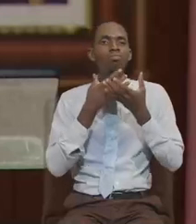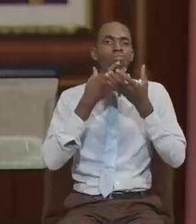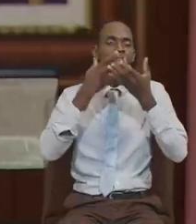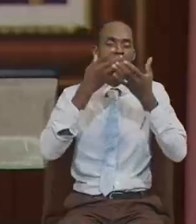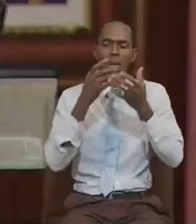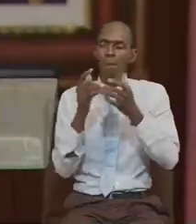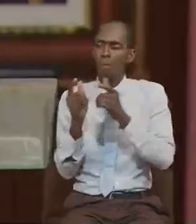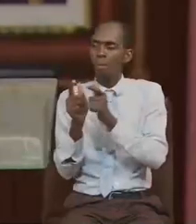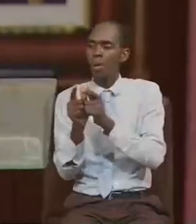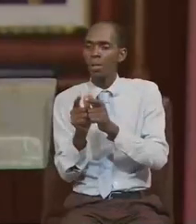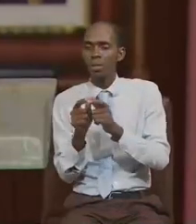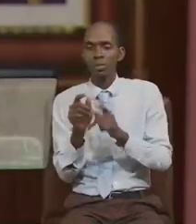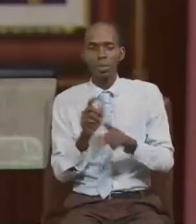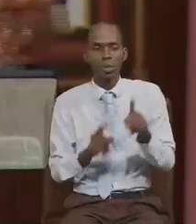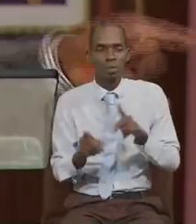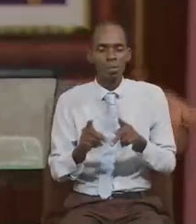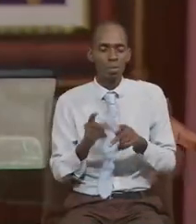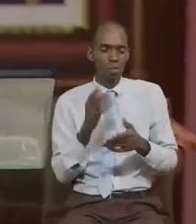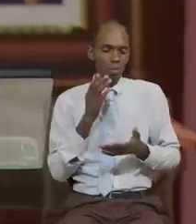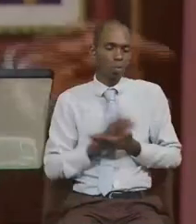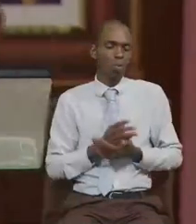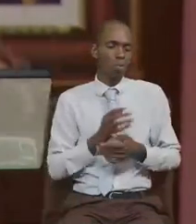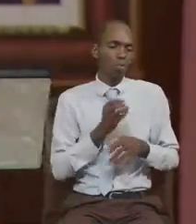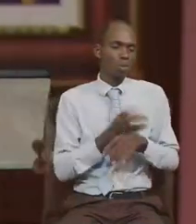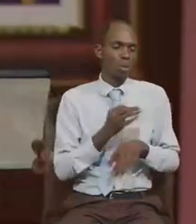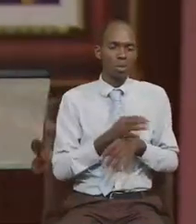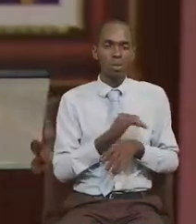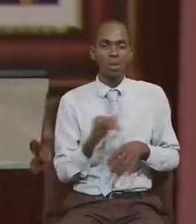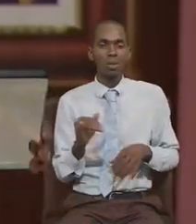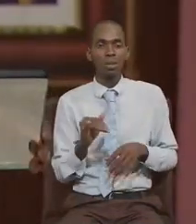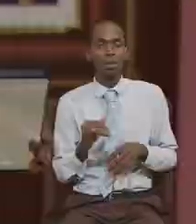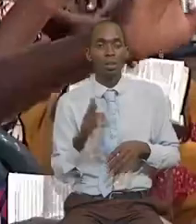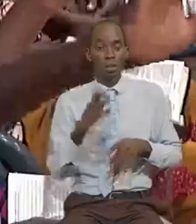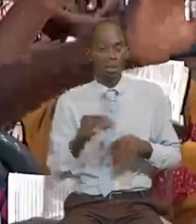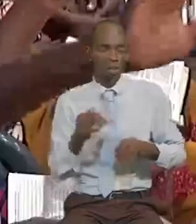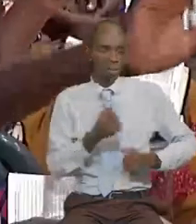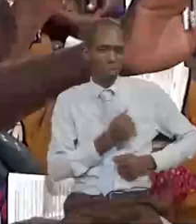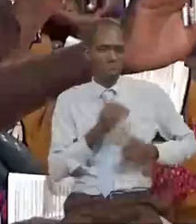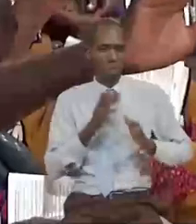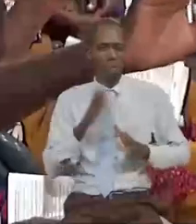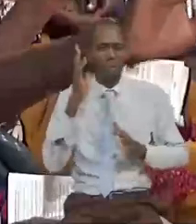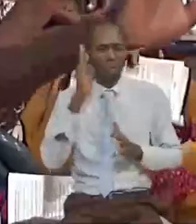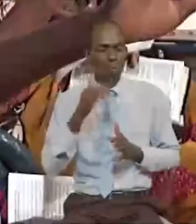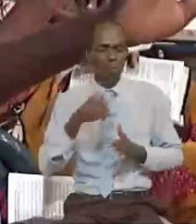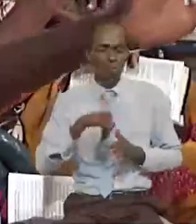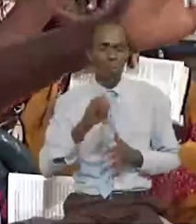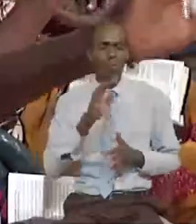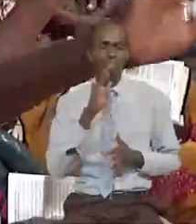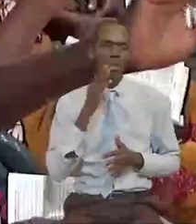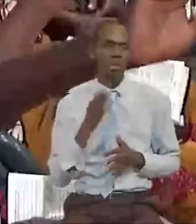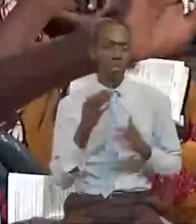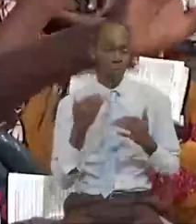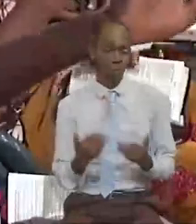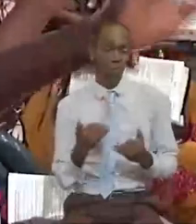tu as cherché des conseils, mais la pierre est restée là, les soldats sont restés là, ce soir, j'ai dit